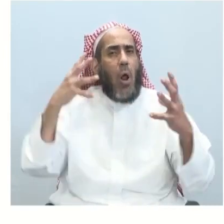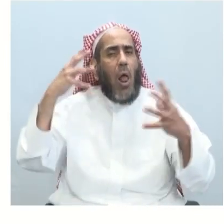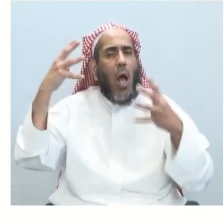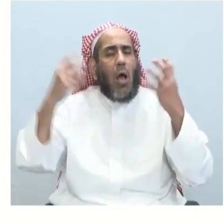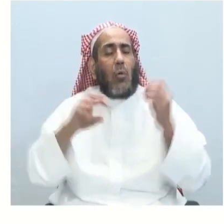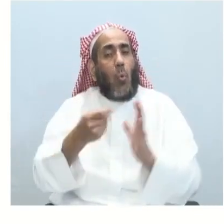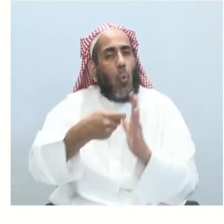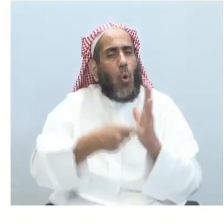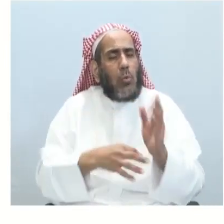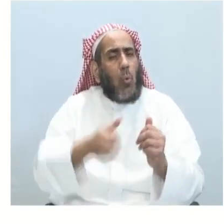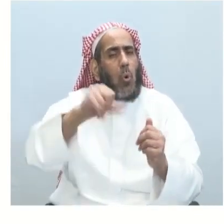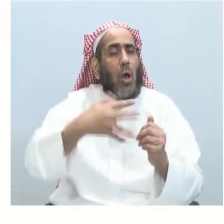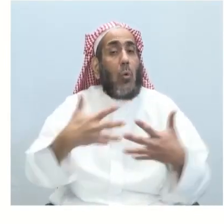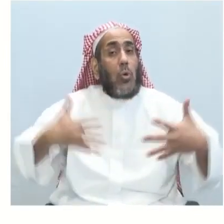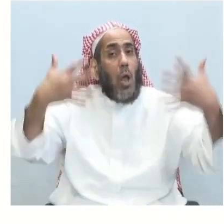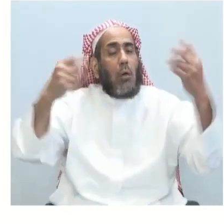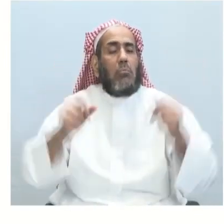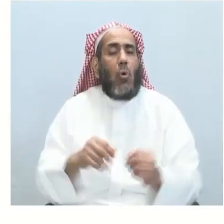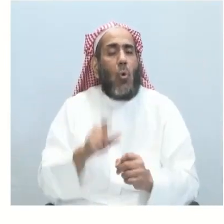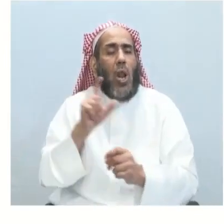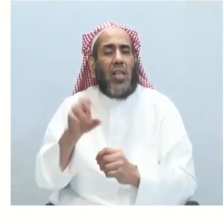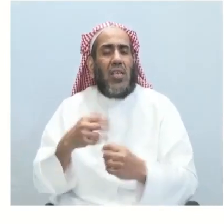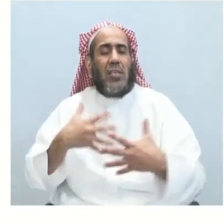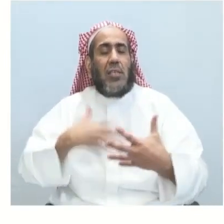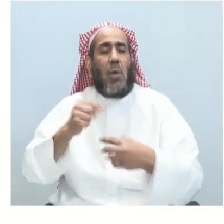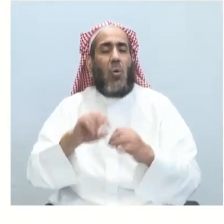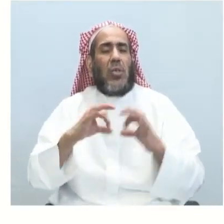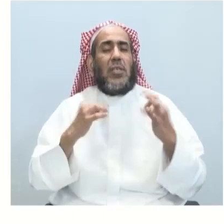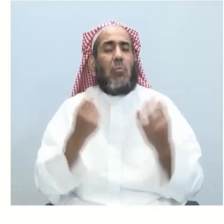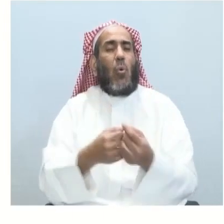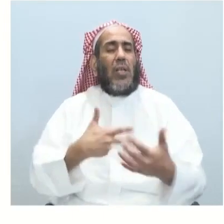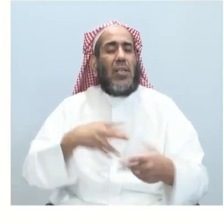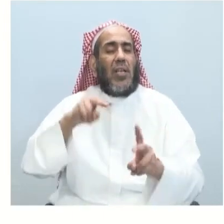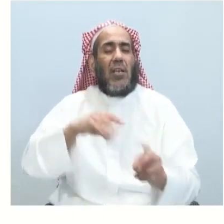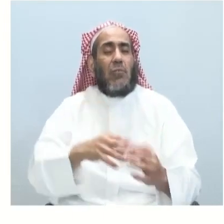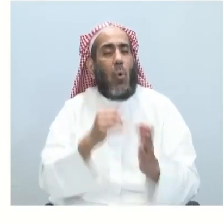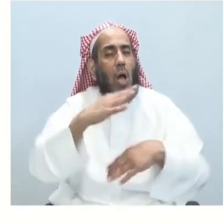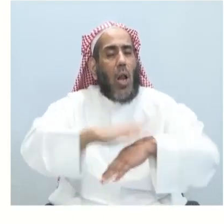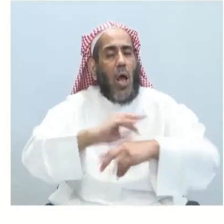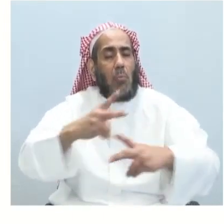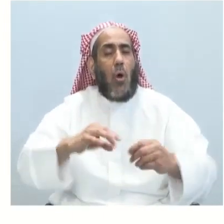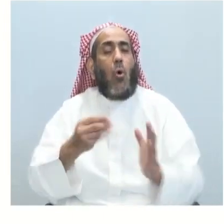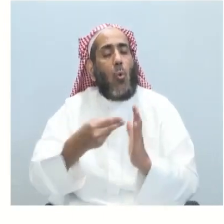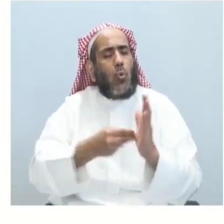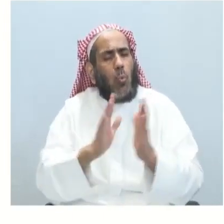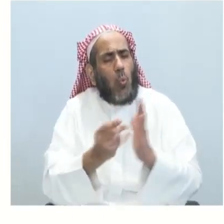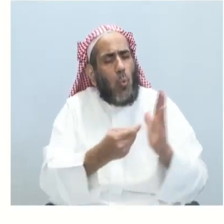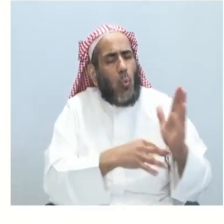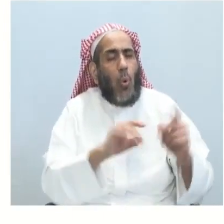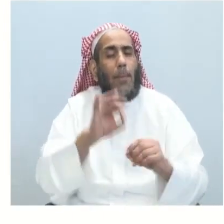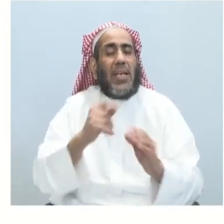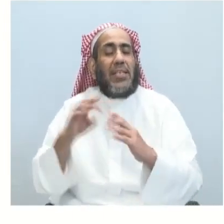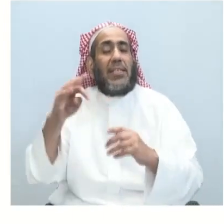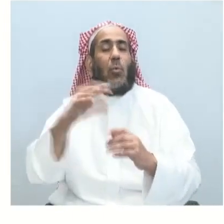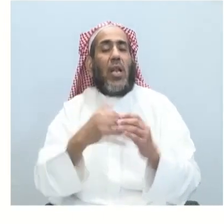كان مؤلفا وكاتبا وناقدا وشاعرا والحديث عن الطباع ووسائل الاجتماع وعادات الناس وسلوكهم واخلاقهم له كتب عديده منها